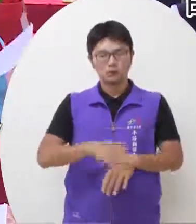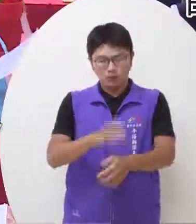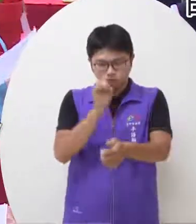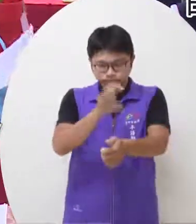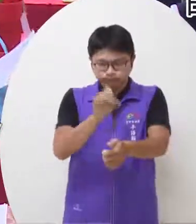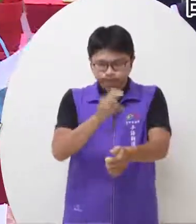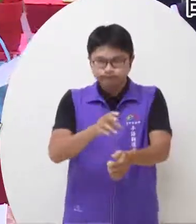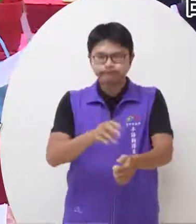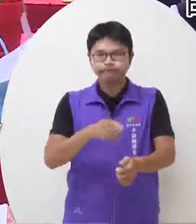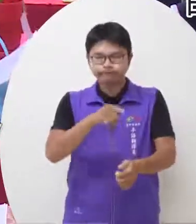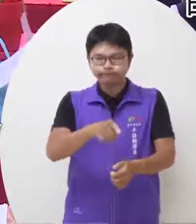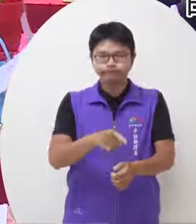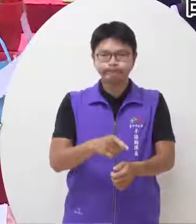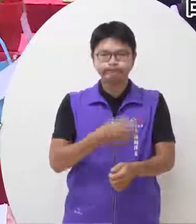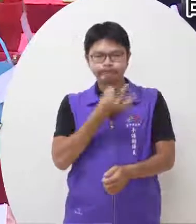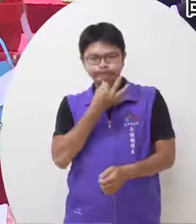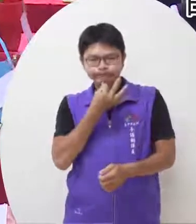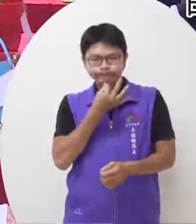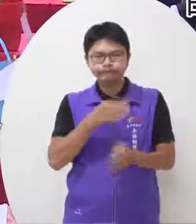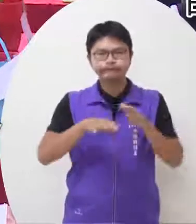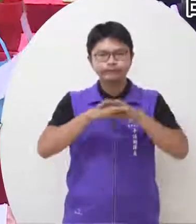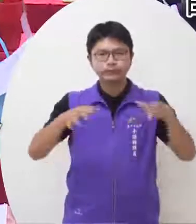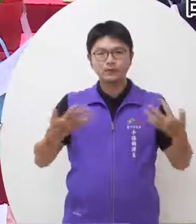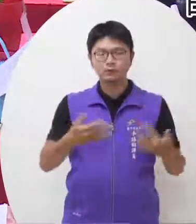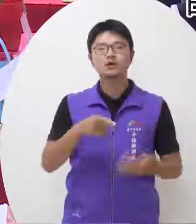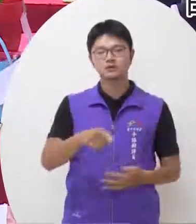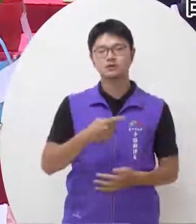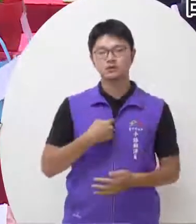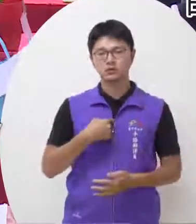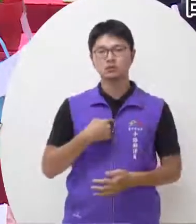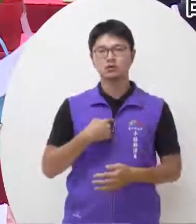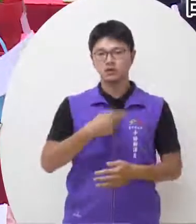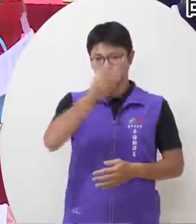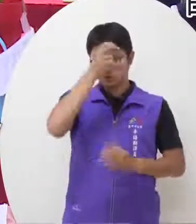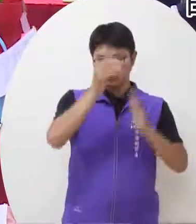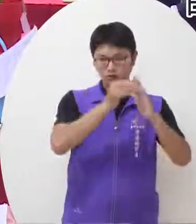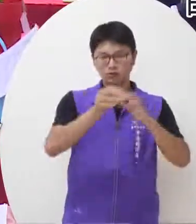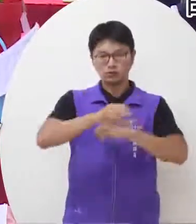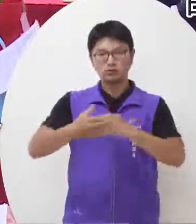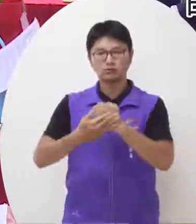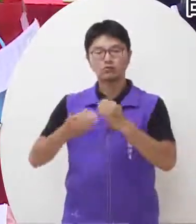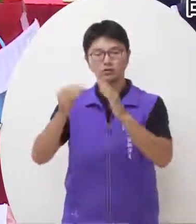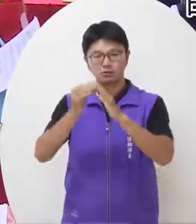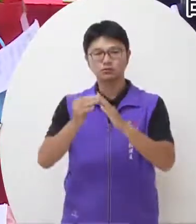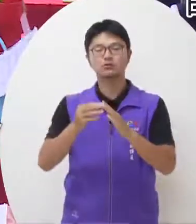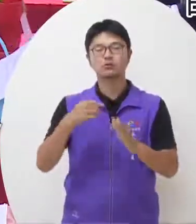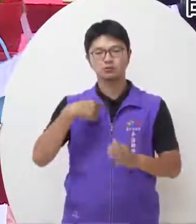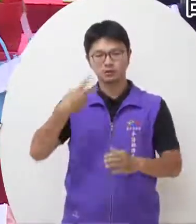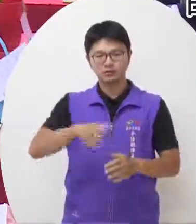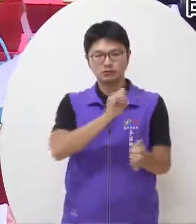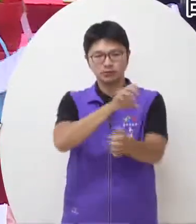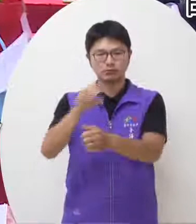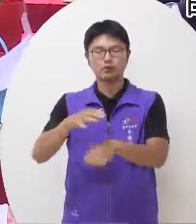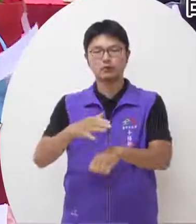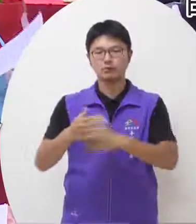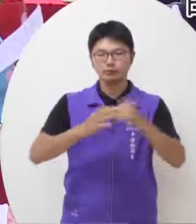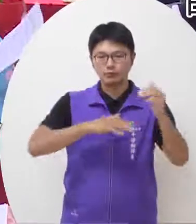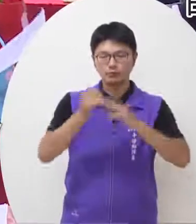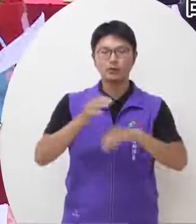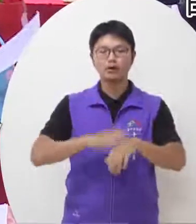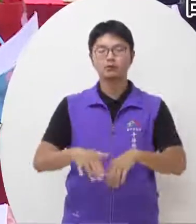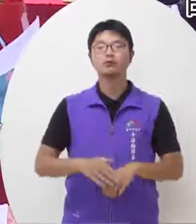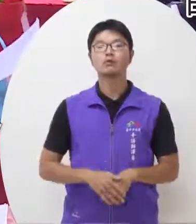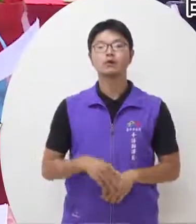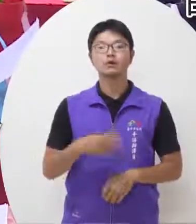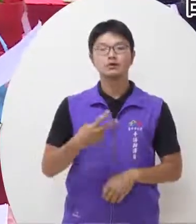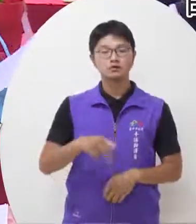取缔，也非常感谢警察局一起来协同，还有环保局。那这个部分有关相关的治安跟后续的部分，我们会结合相